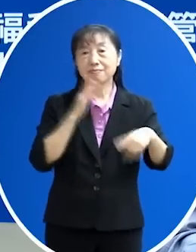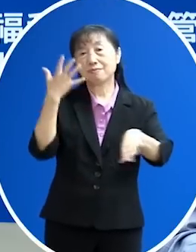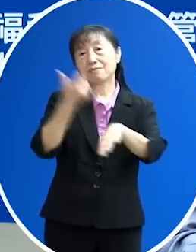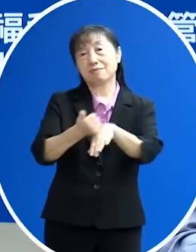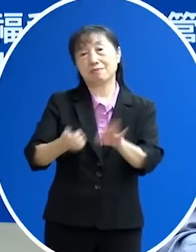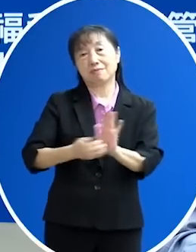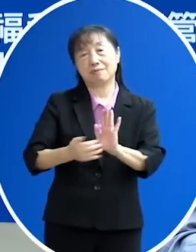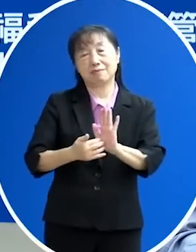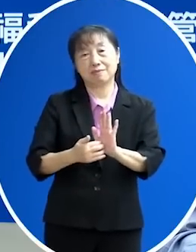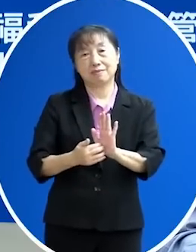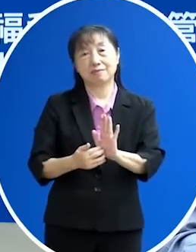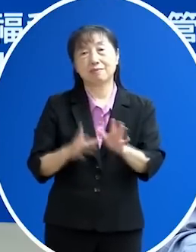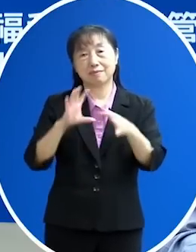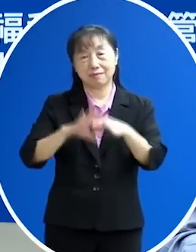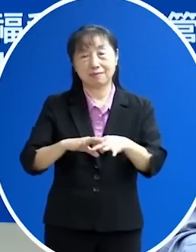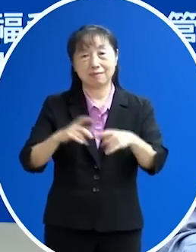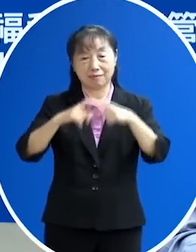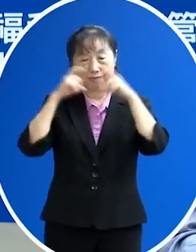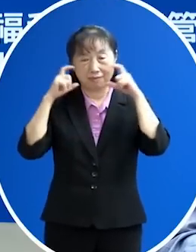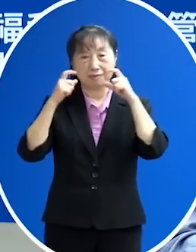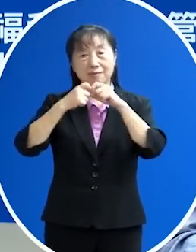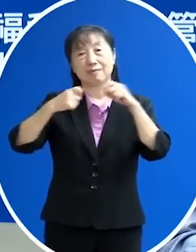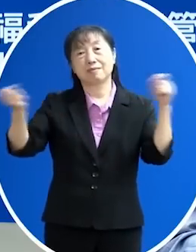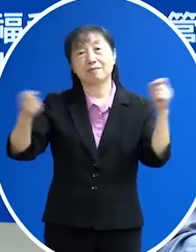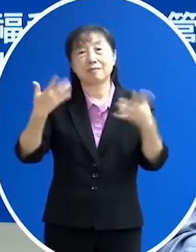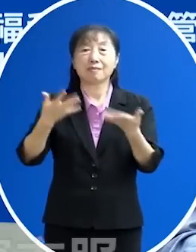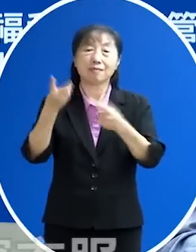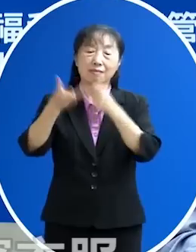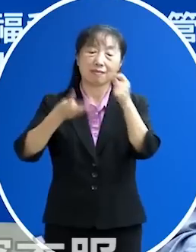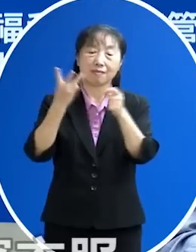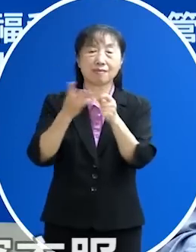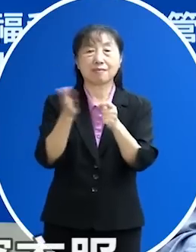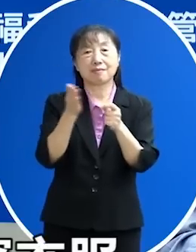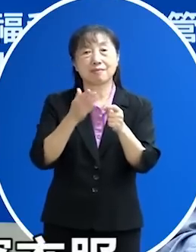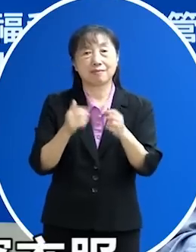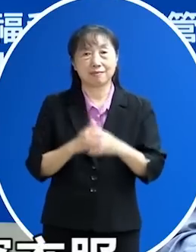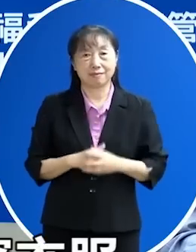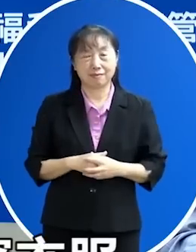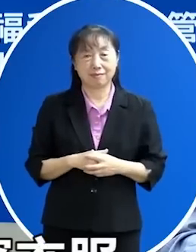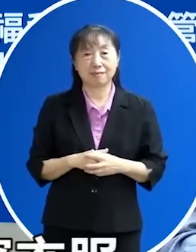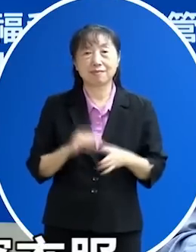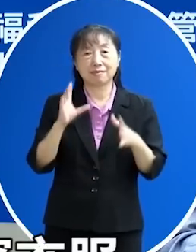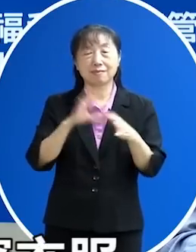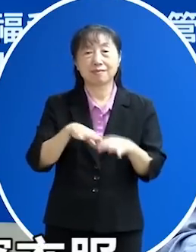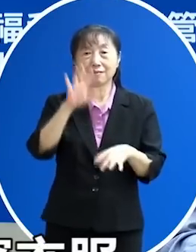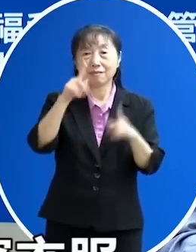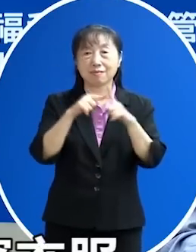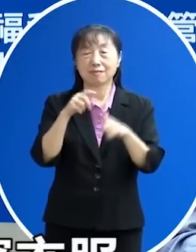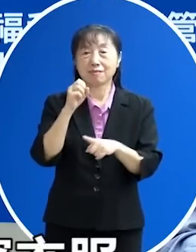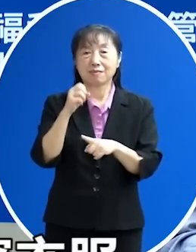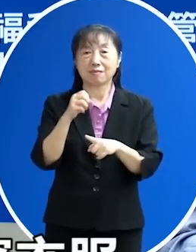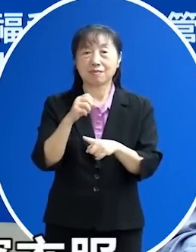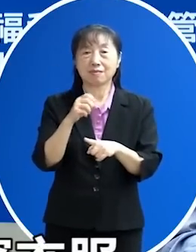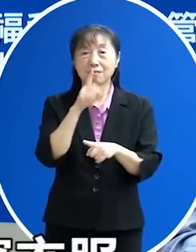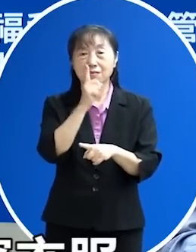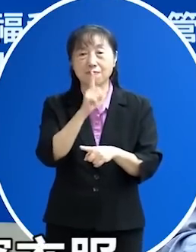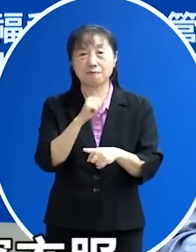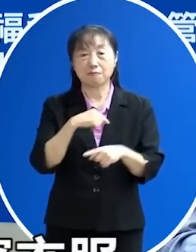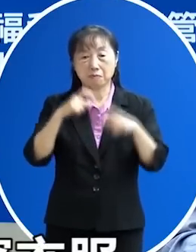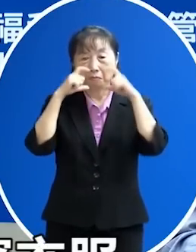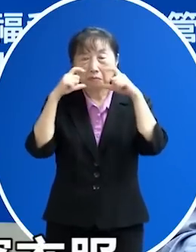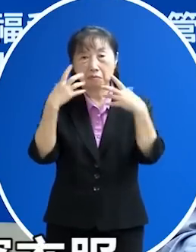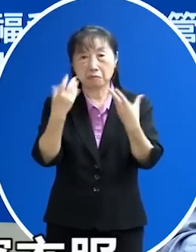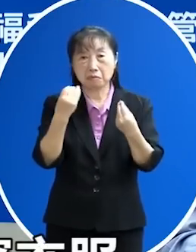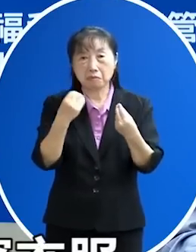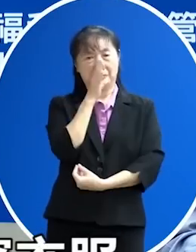惯，已经戴了这么久了，已经快要3年了，那有很多人跟我讲说好像没有戴口罩，好